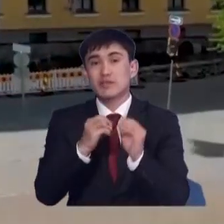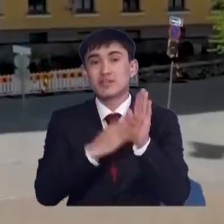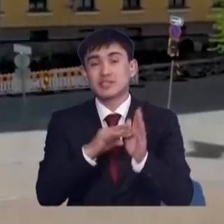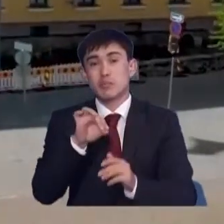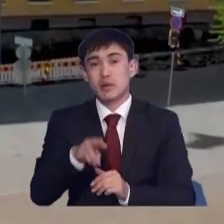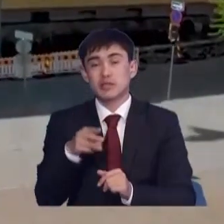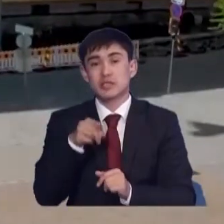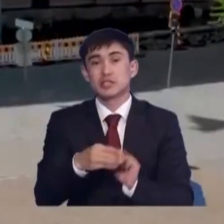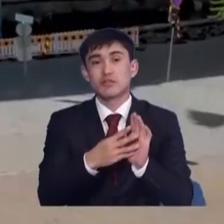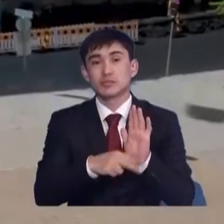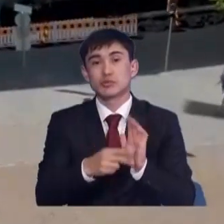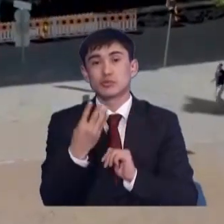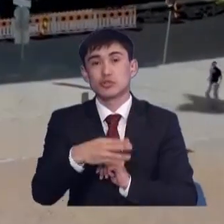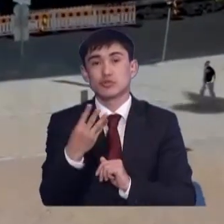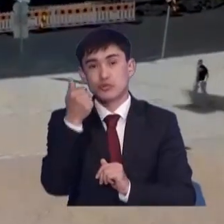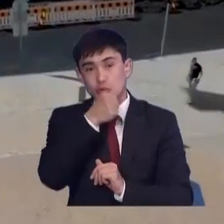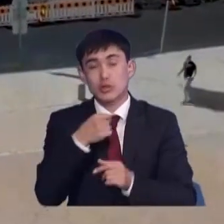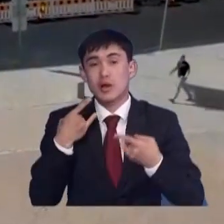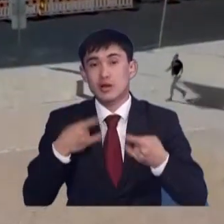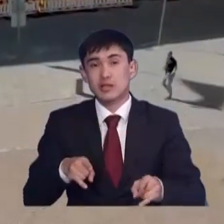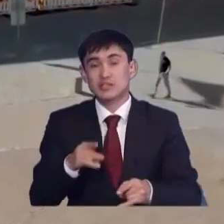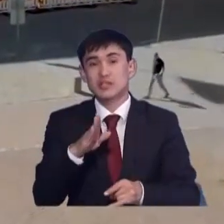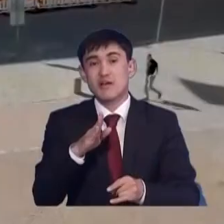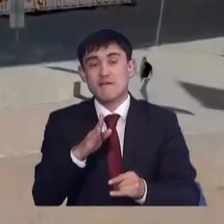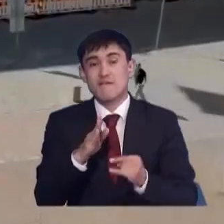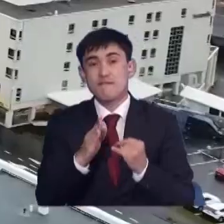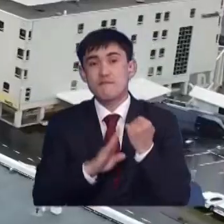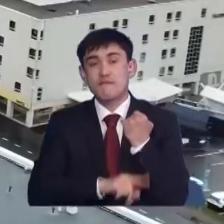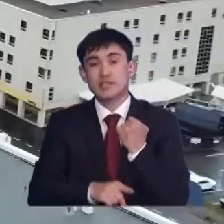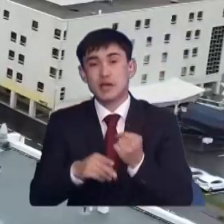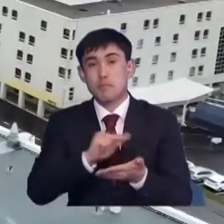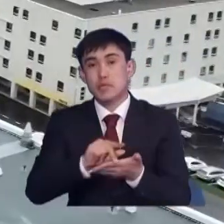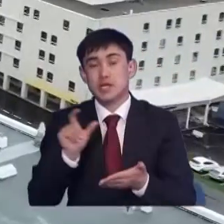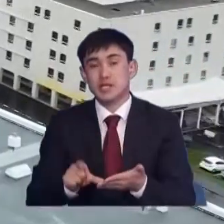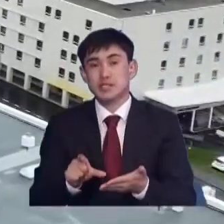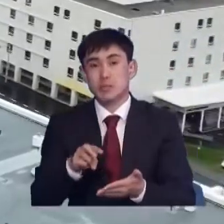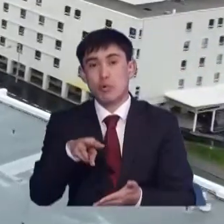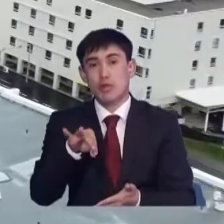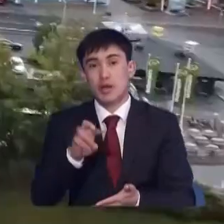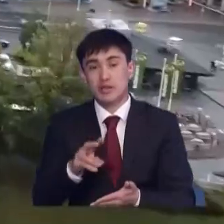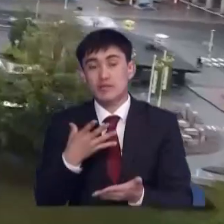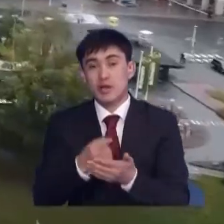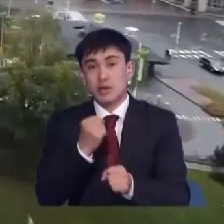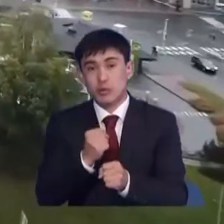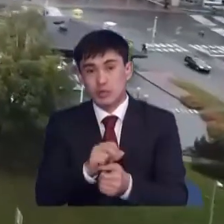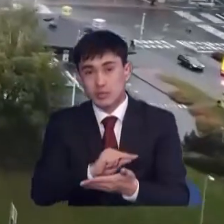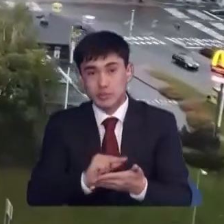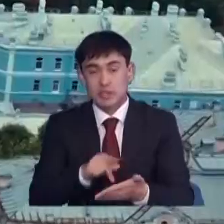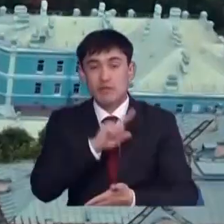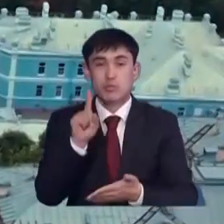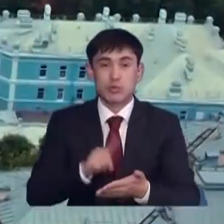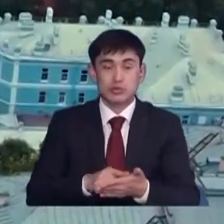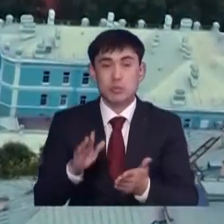19 марта 1844 года родилась финская писательница и журналистка Минна Кант. В своих работах она поднимала вопросы